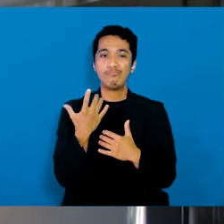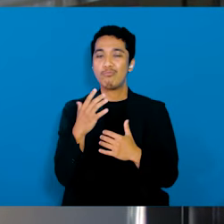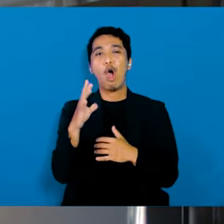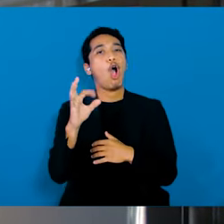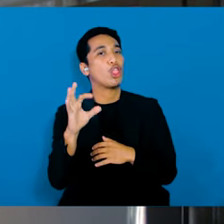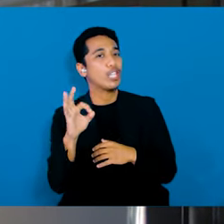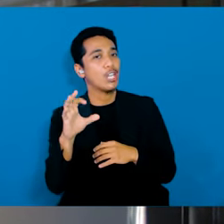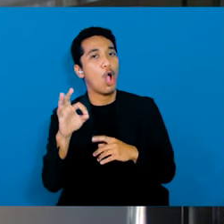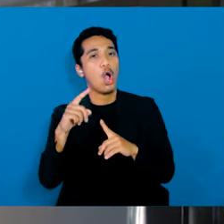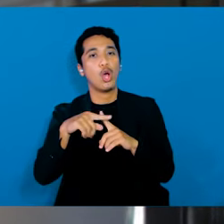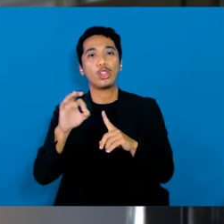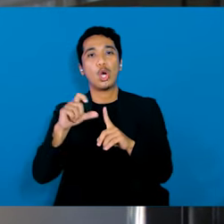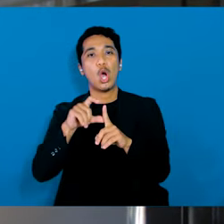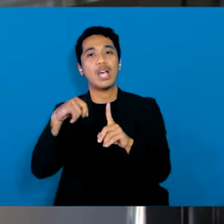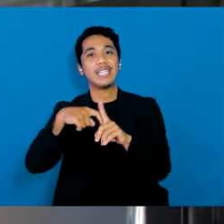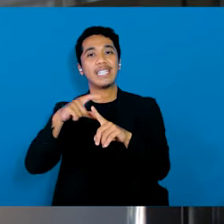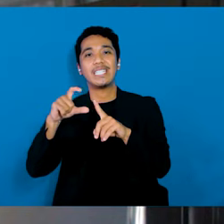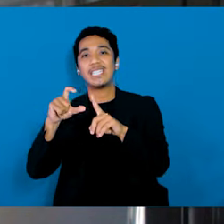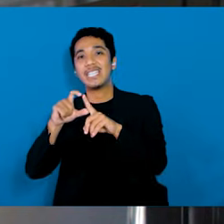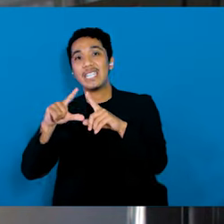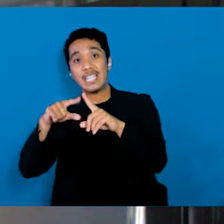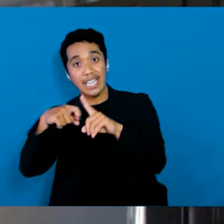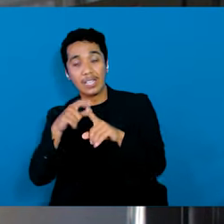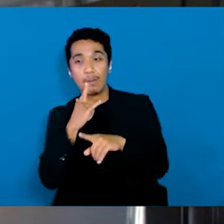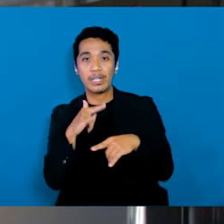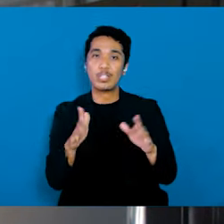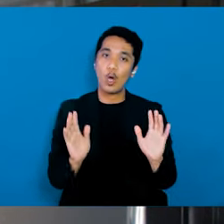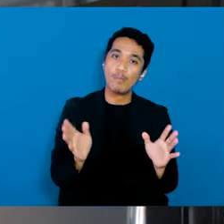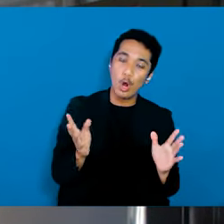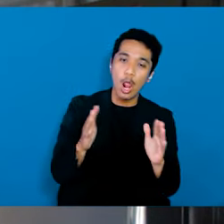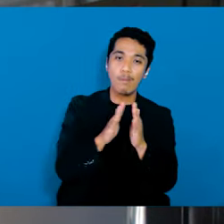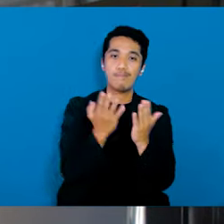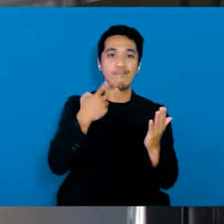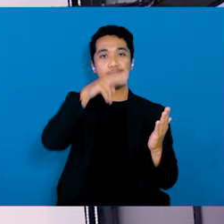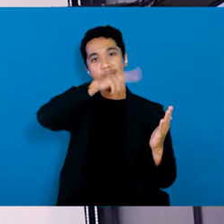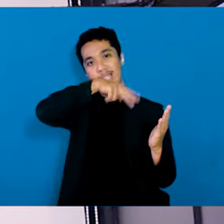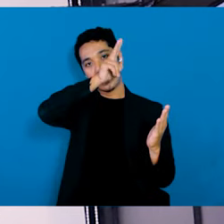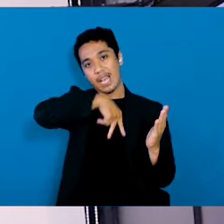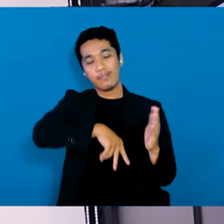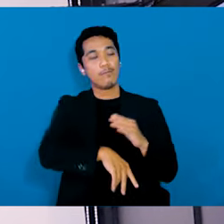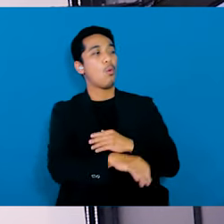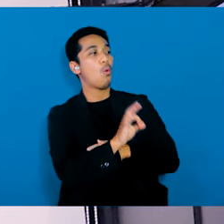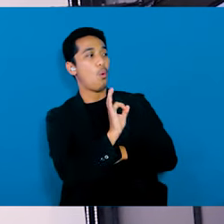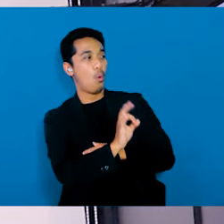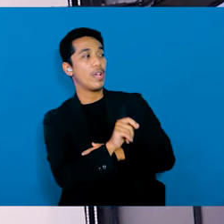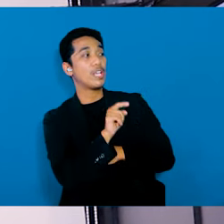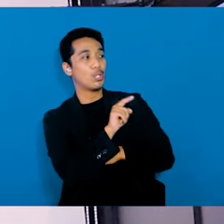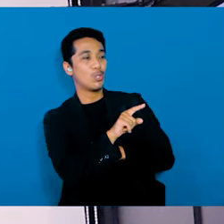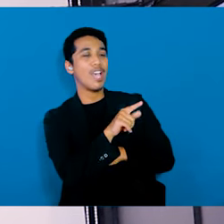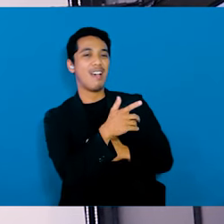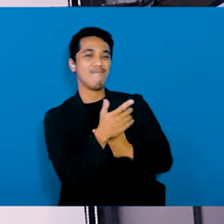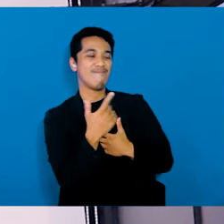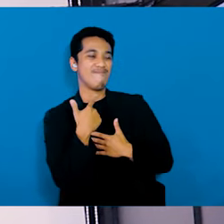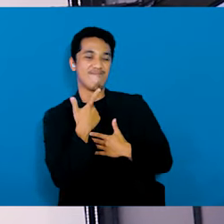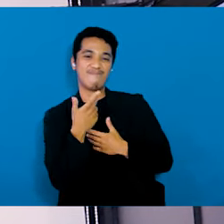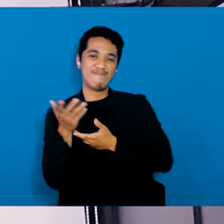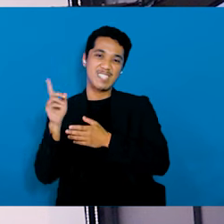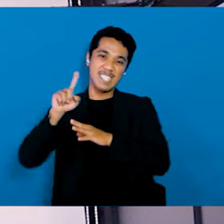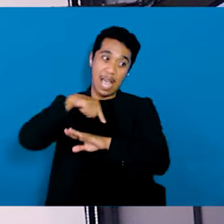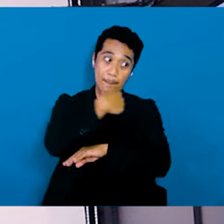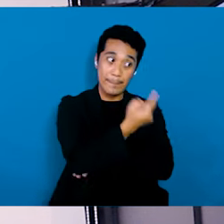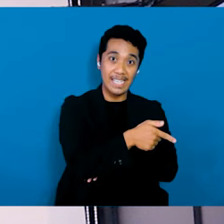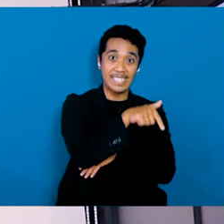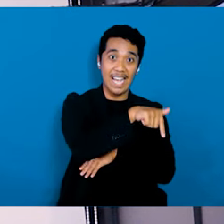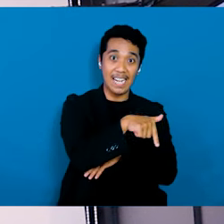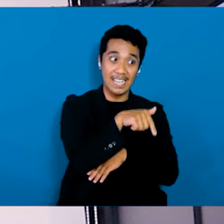ya belajarnya, baca buku, ngobrol kayak begitu. Akhirnya itu juga yang terbawa sampai sekarang